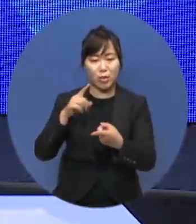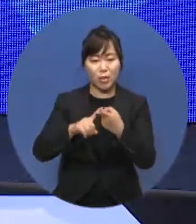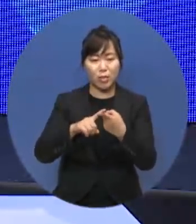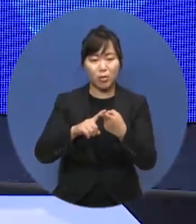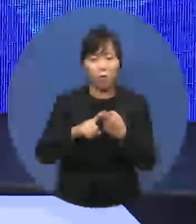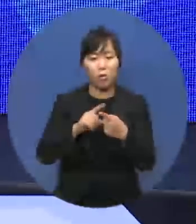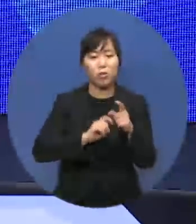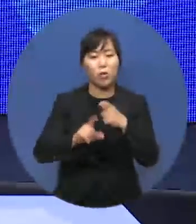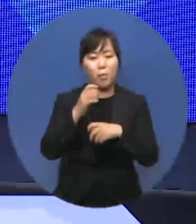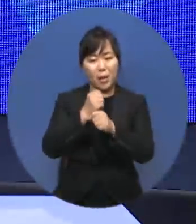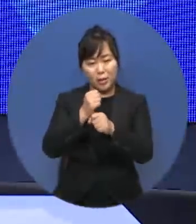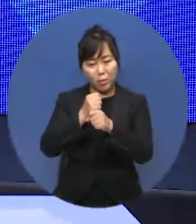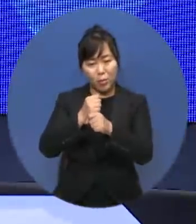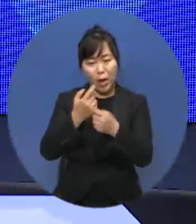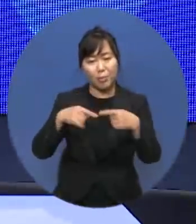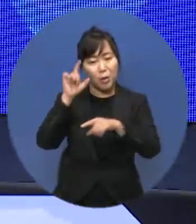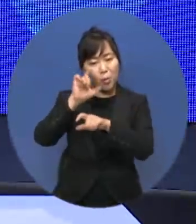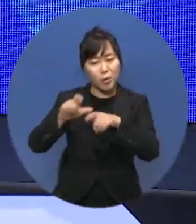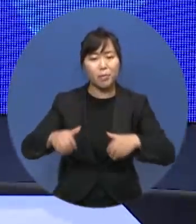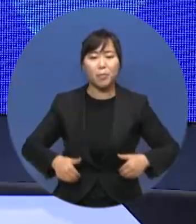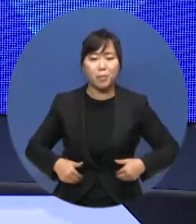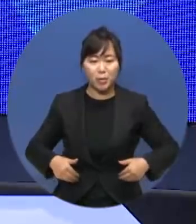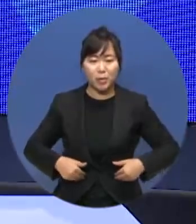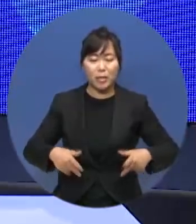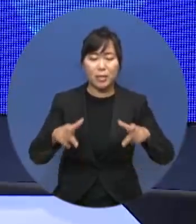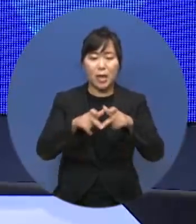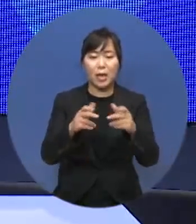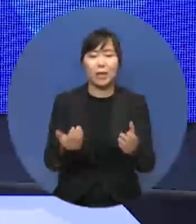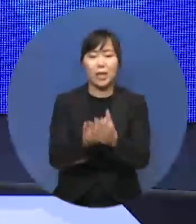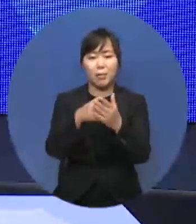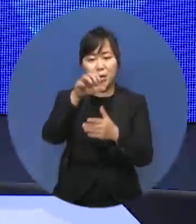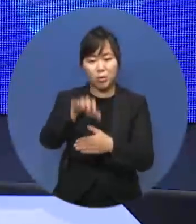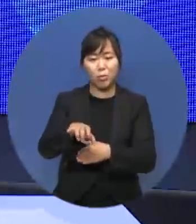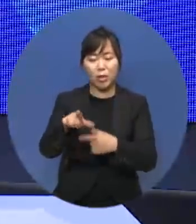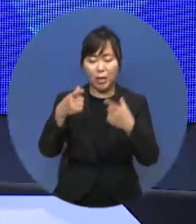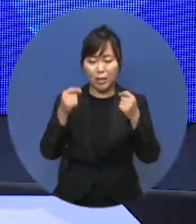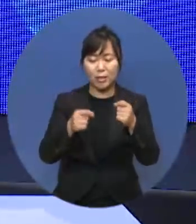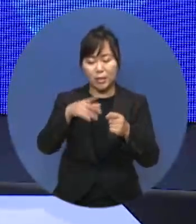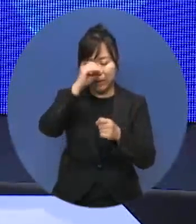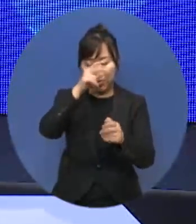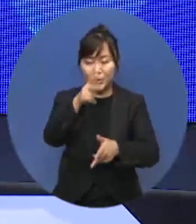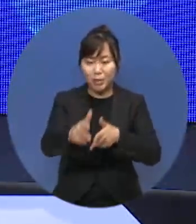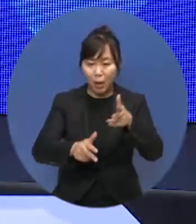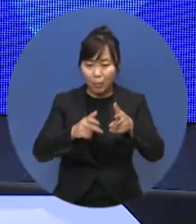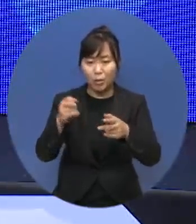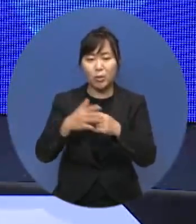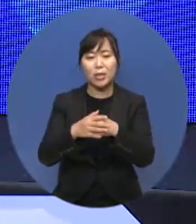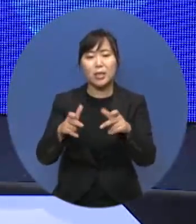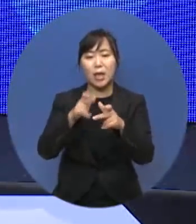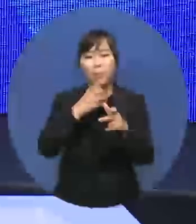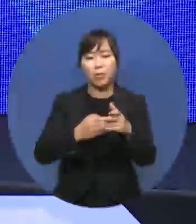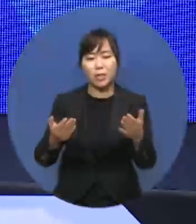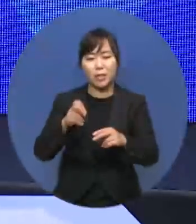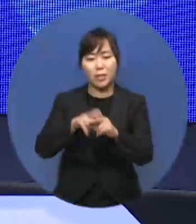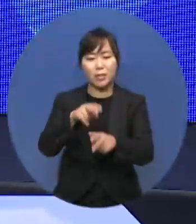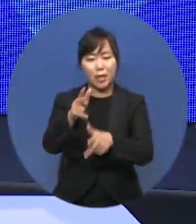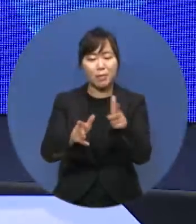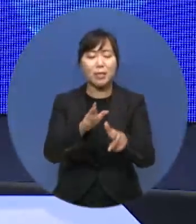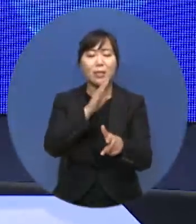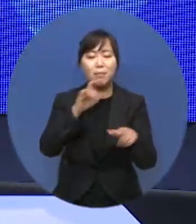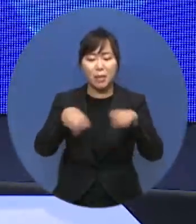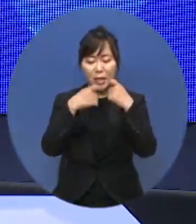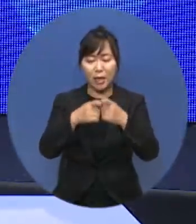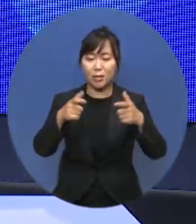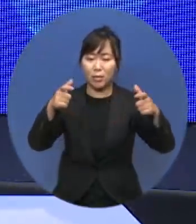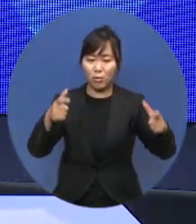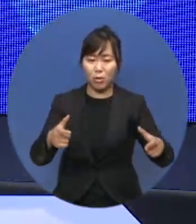함께 고민하는 것들이 필요할 것 같습니다. 그래서 장애인 개발원에서도 이제 이러한 시범 사업들이나 장애인 복지 일자리 사업이 실제 이제